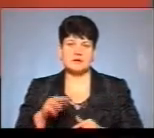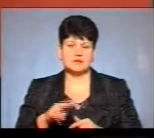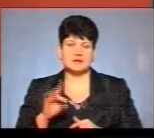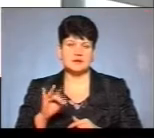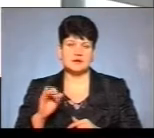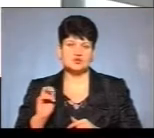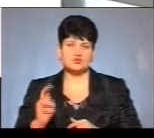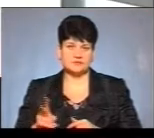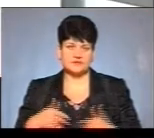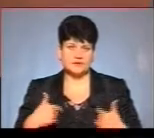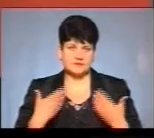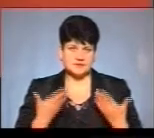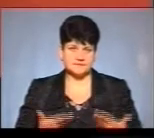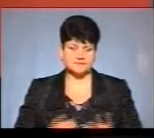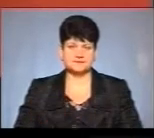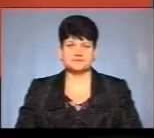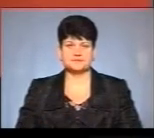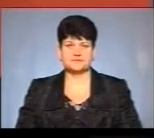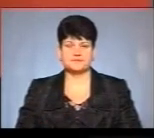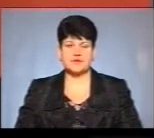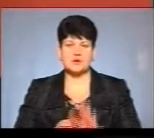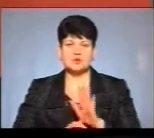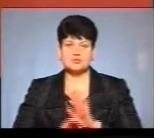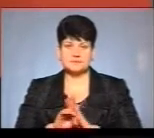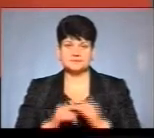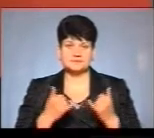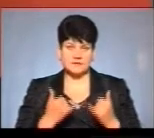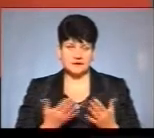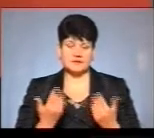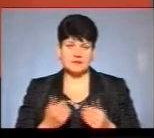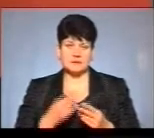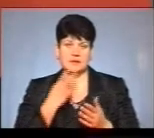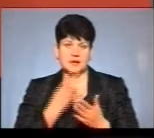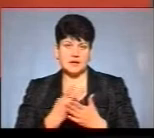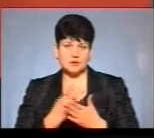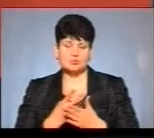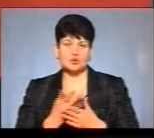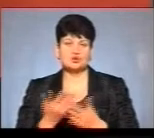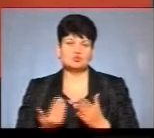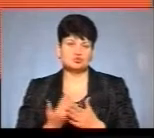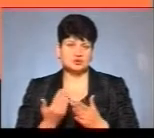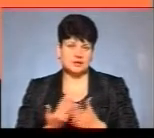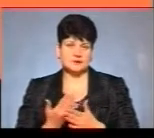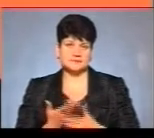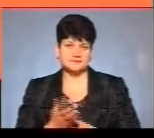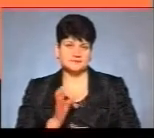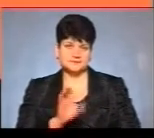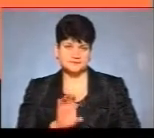Рачук. Вітаю вас. Вітаю. Розпочнемо за мить, а зараз давайте переглянемо сюжет моєї колеги Анжели Шови.